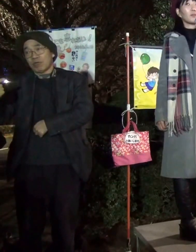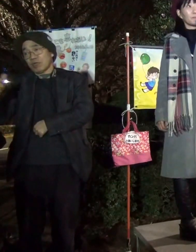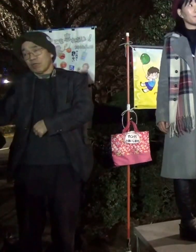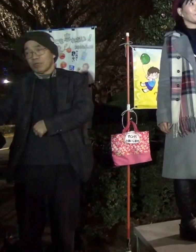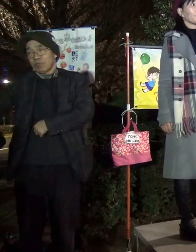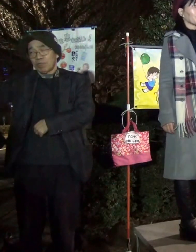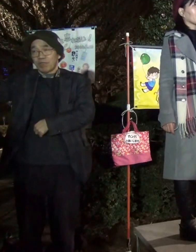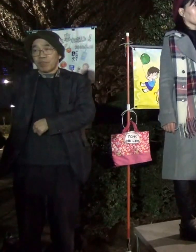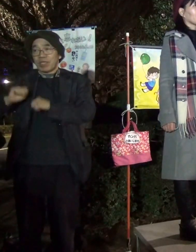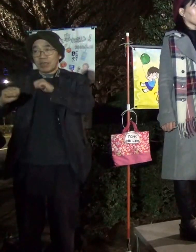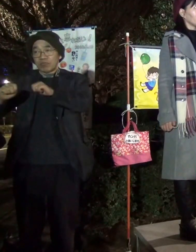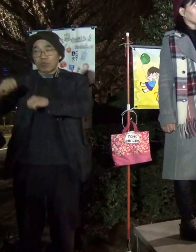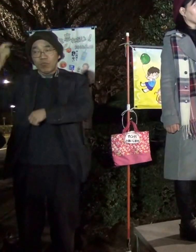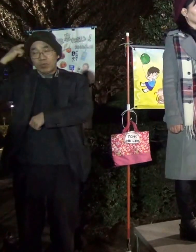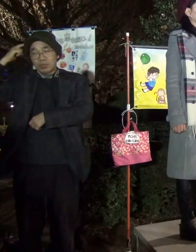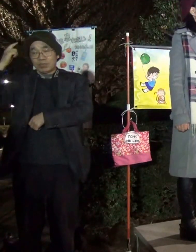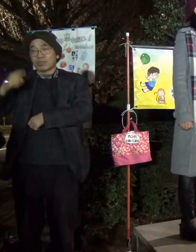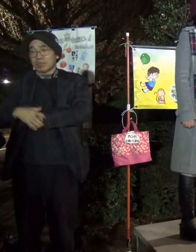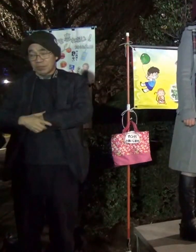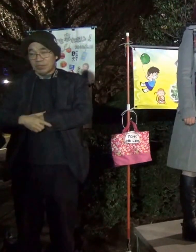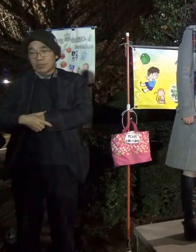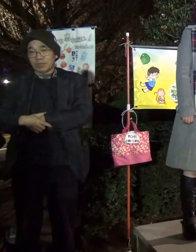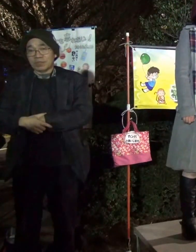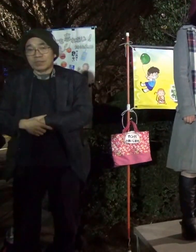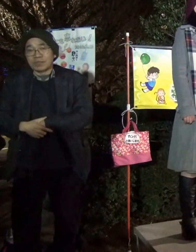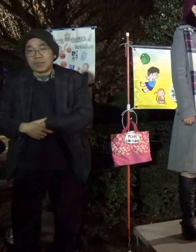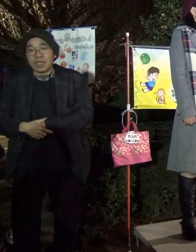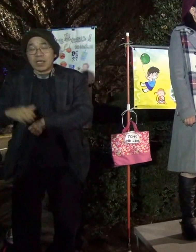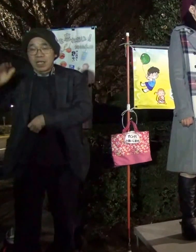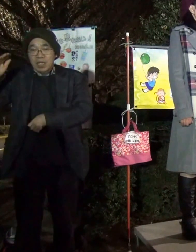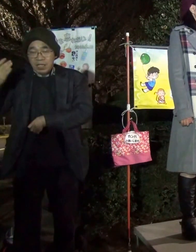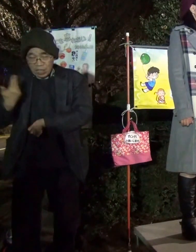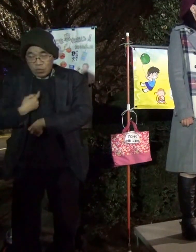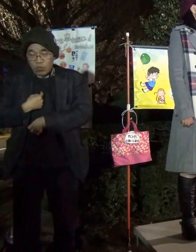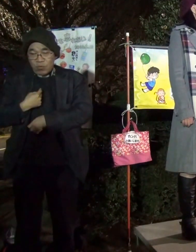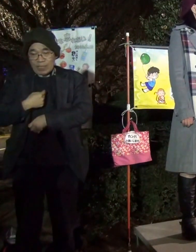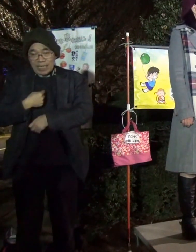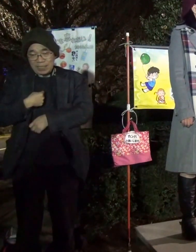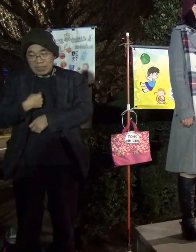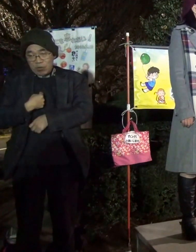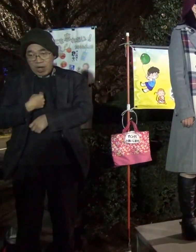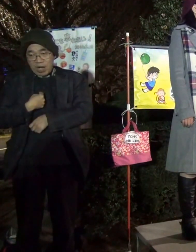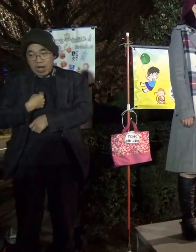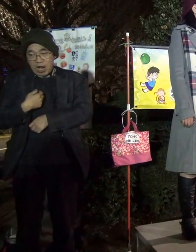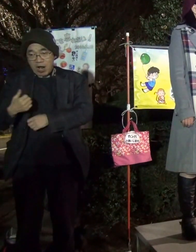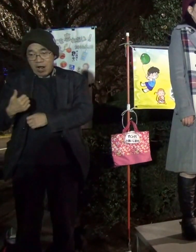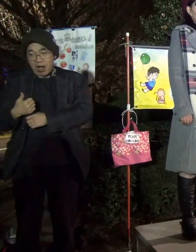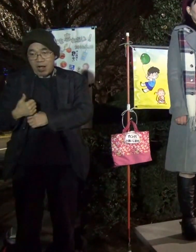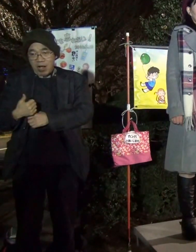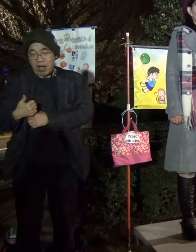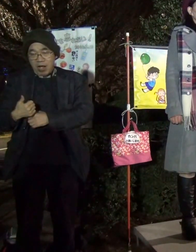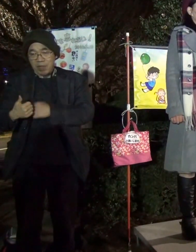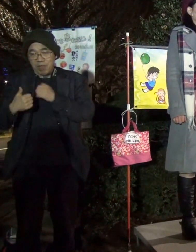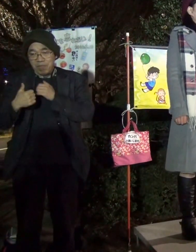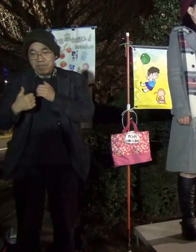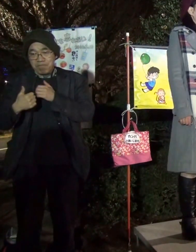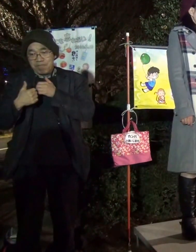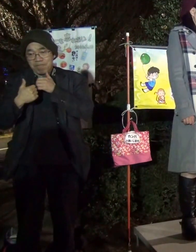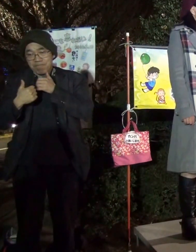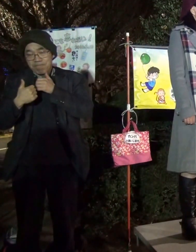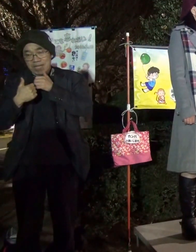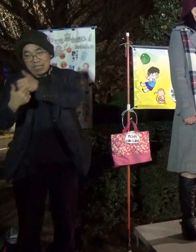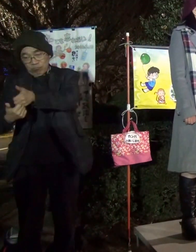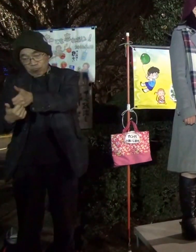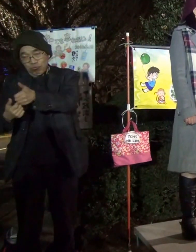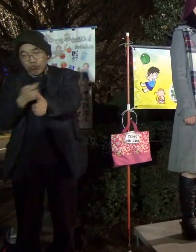げ込んでくるんだよ、うん、だけど、うん、僕らなんかさ、負けない強さみたいの手に入れてない？ そうだよね。